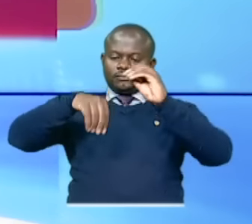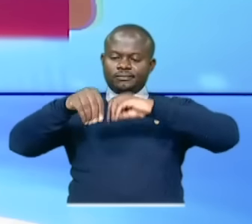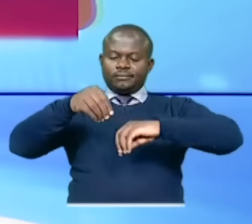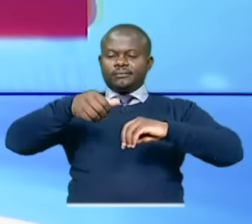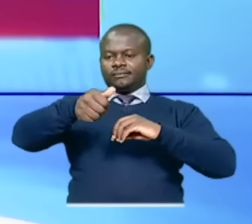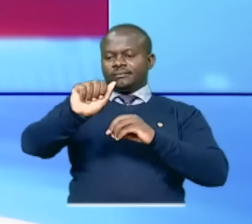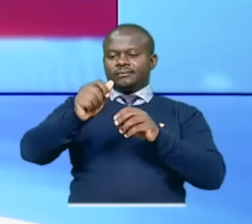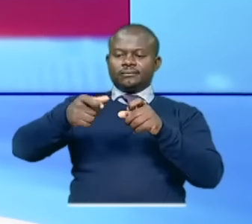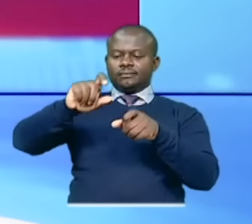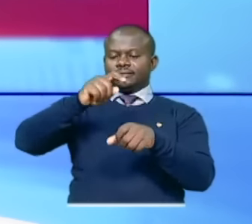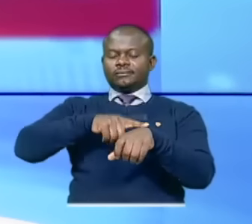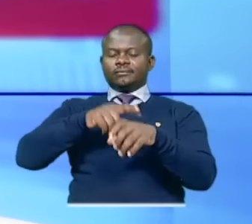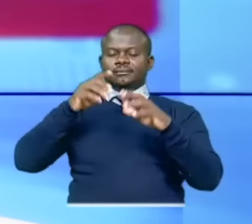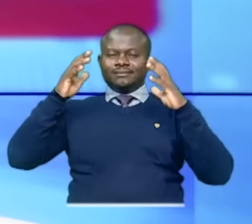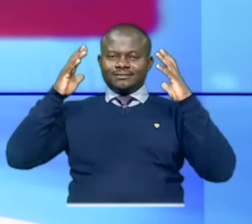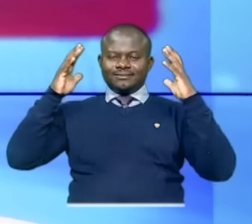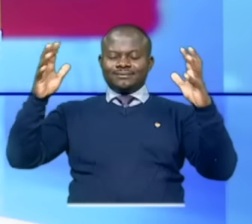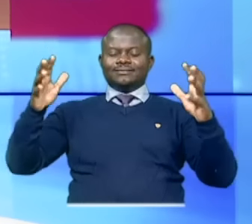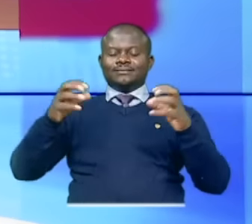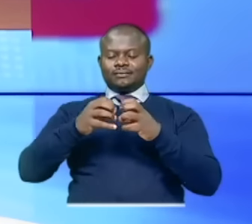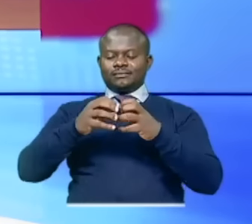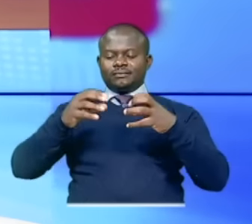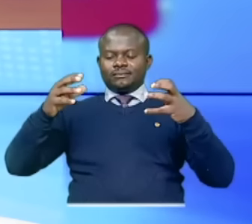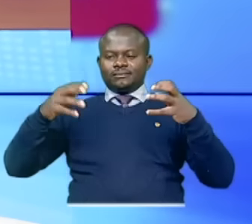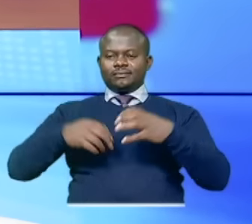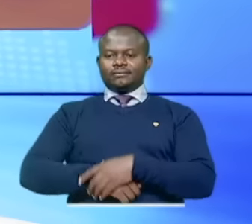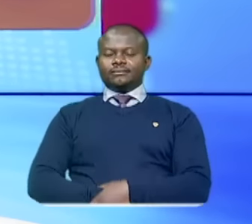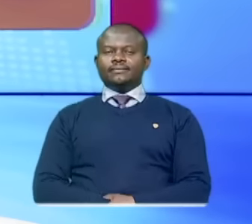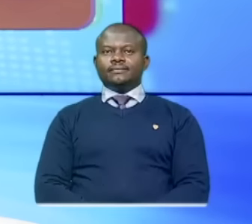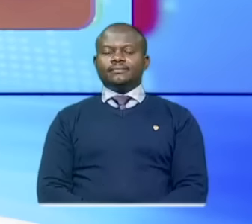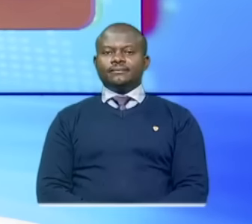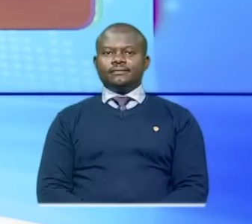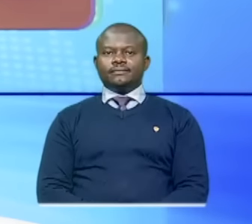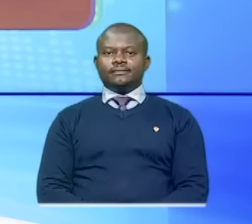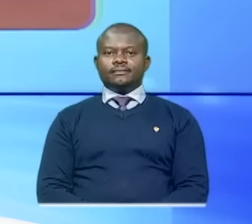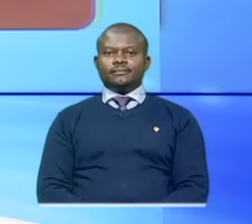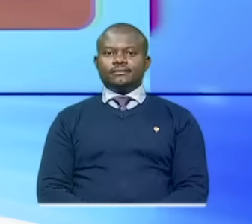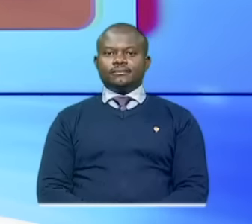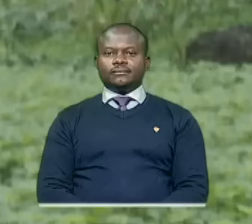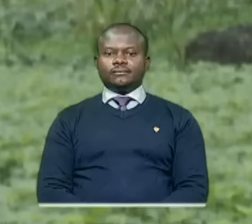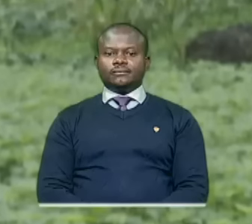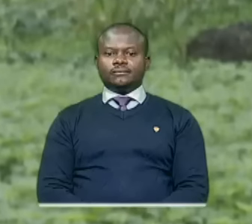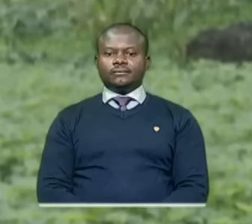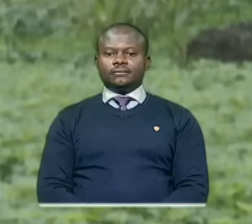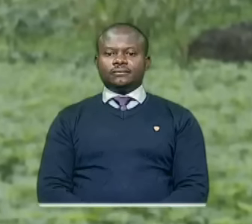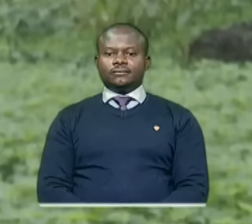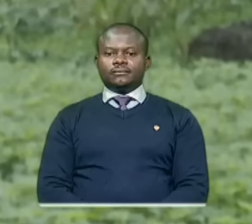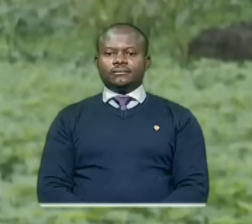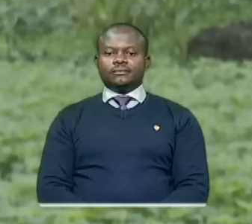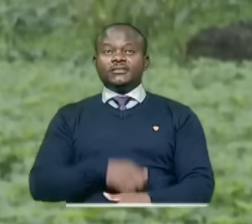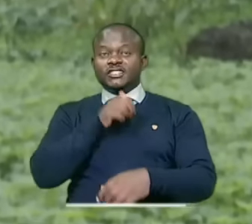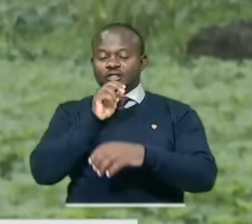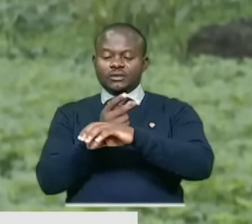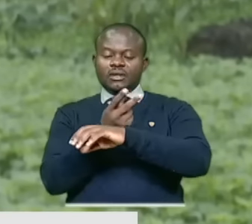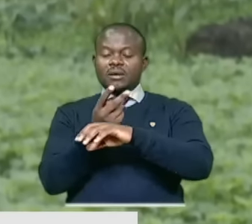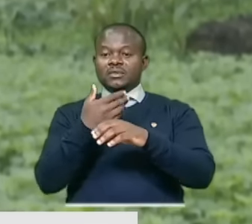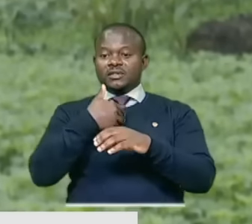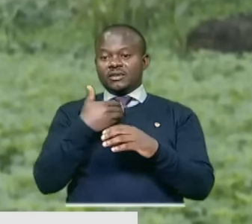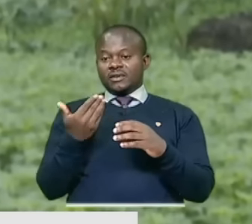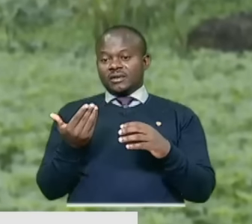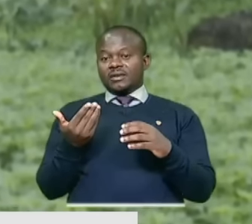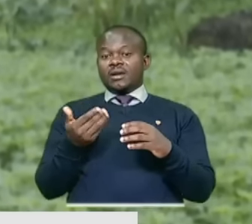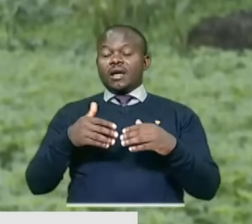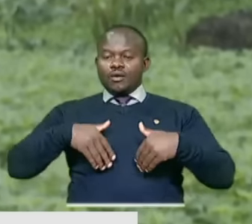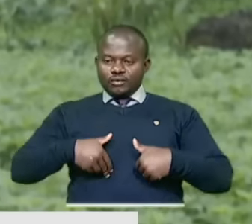wikuba inshuro nyinshi Jean Paul Maniraho ari kumwe na Jean Claude Habonimana barakomeza kuko nta masaha tugira yo ahuna niriwe